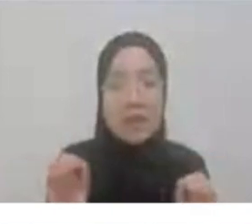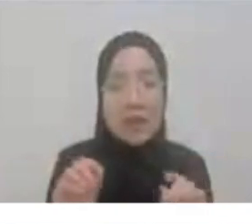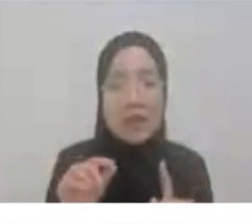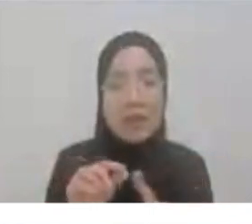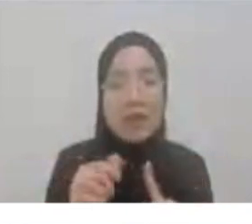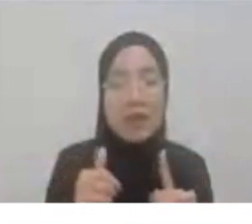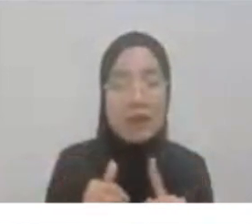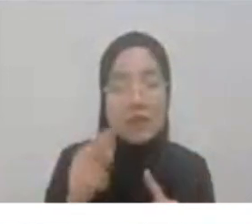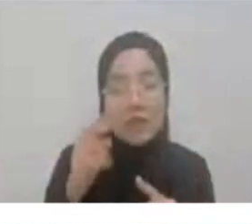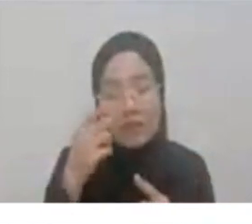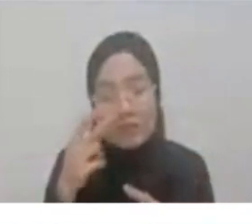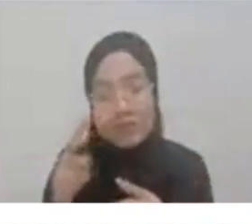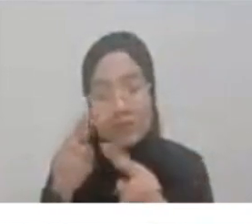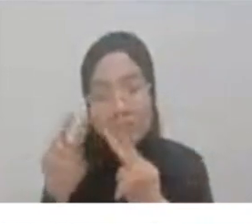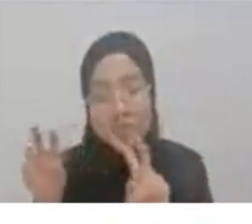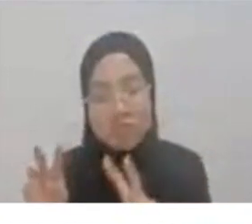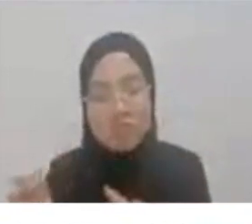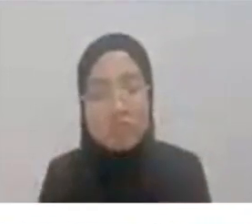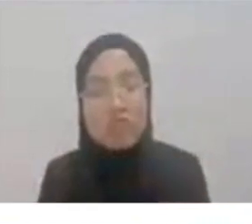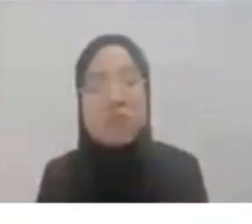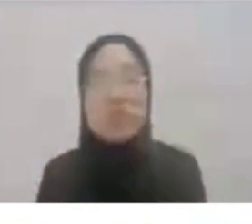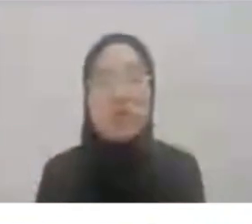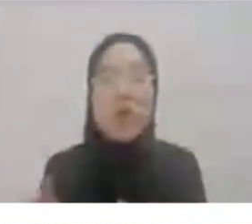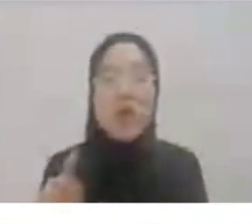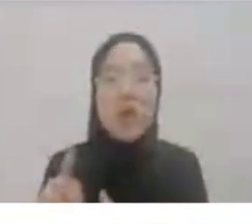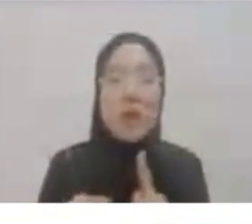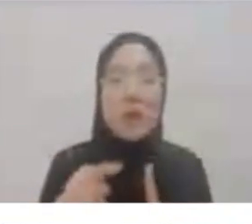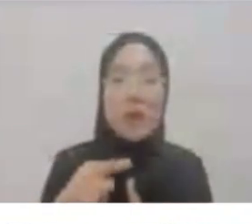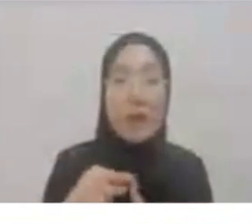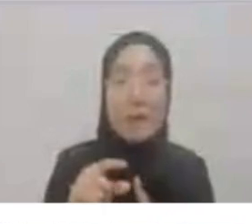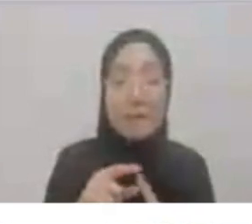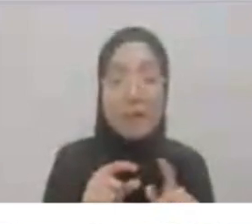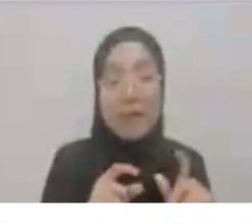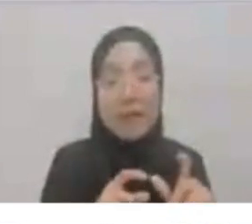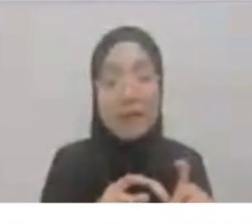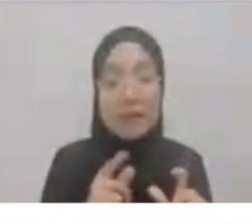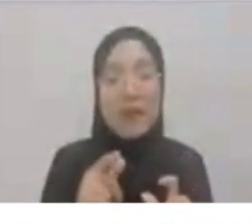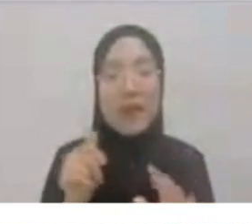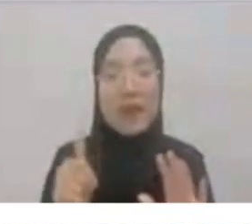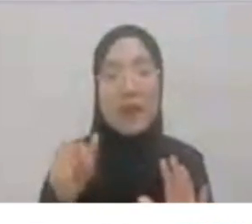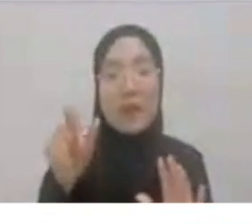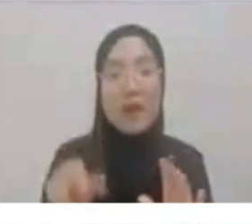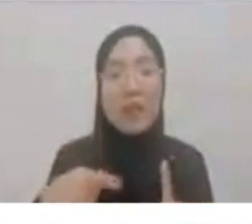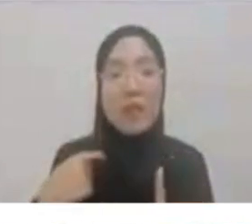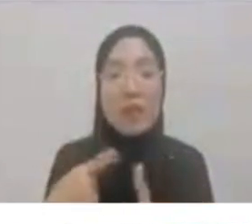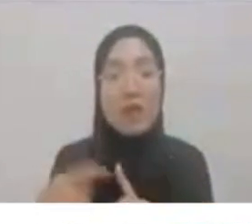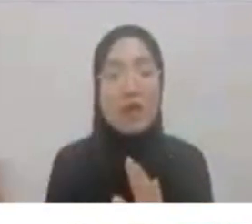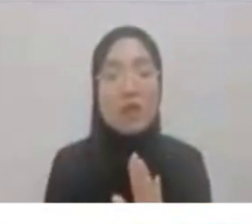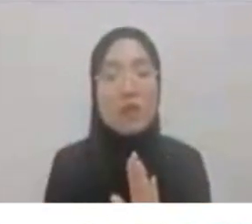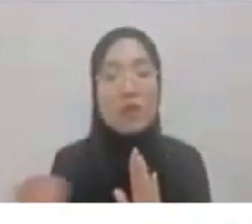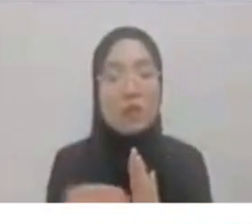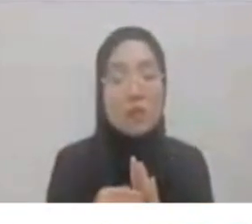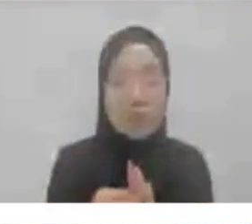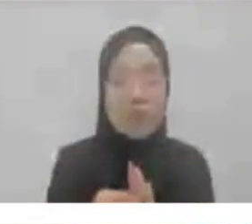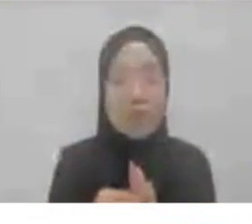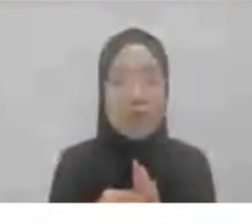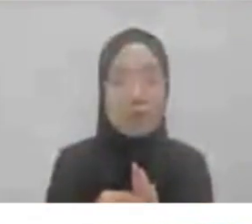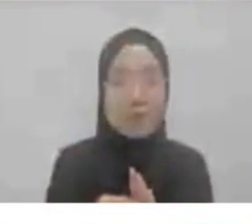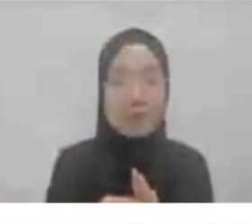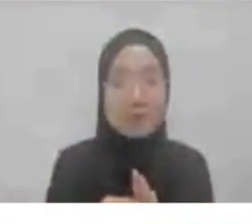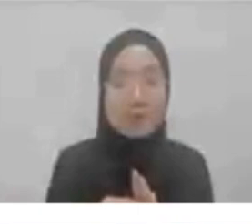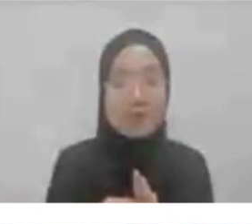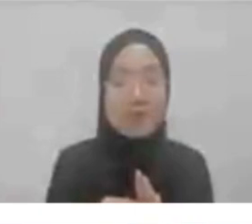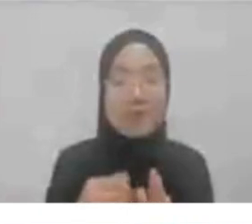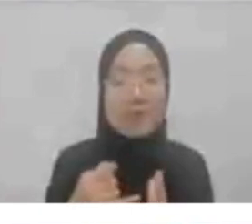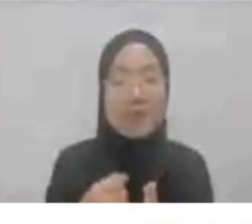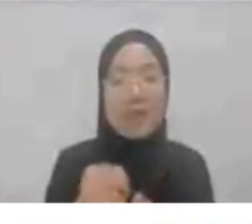mencermati dengan sesama bahwa pada TPS aku Terdapat 6 orang pemilih tambahan yang tercatat dalam daftar hadir pemilih pindahan yang terdiri dari dua